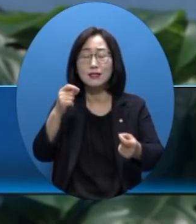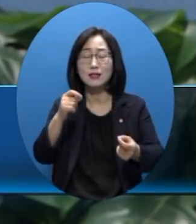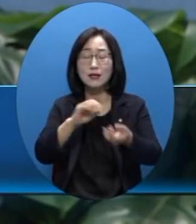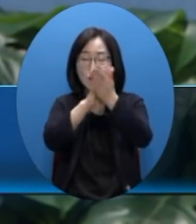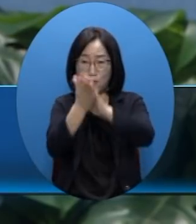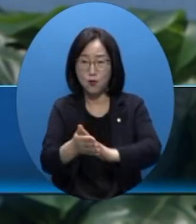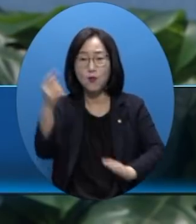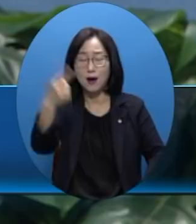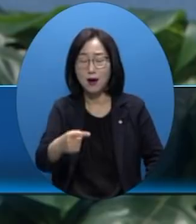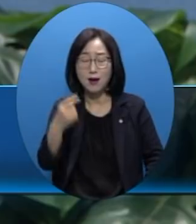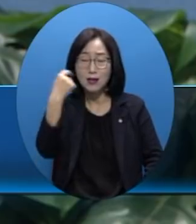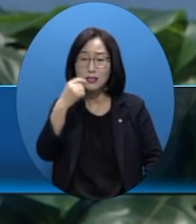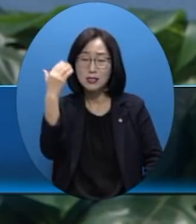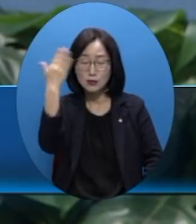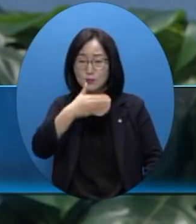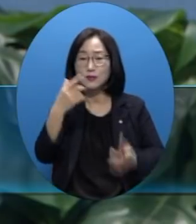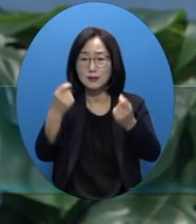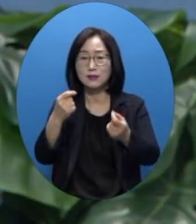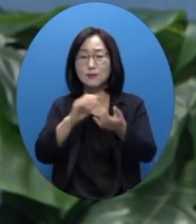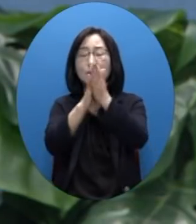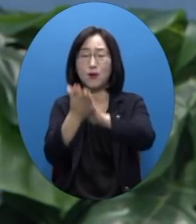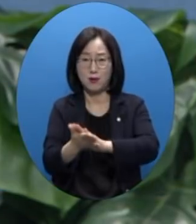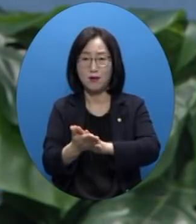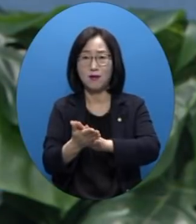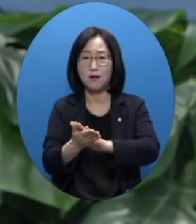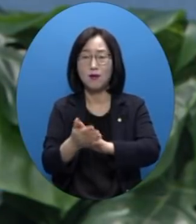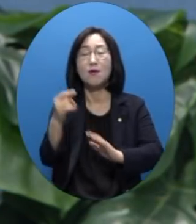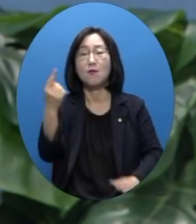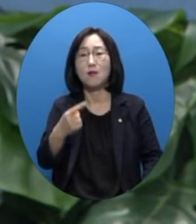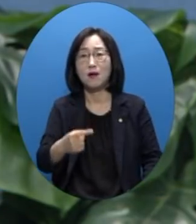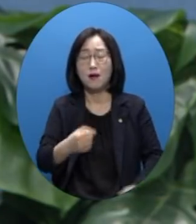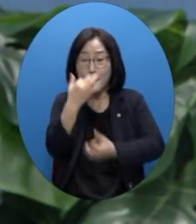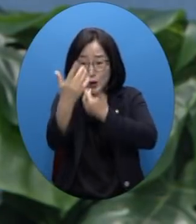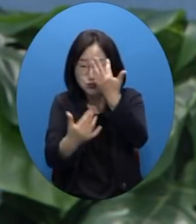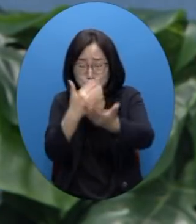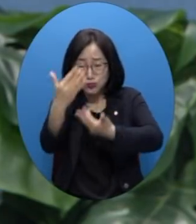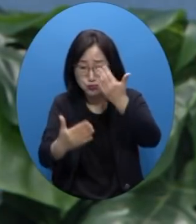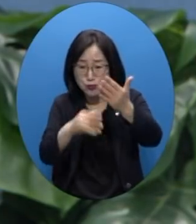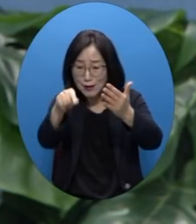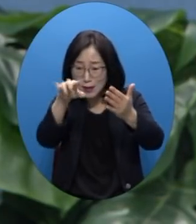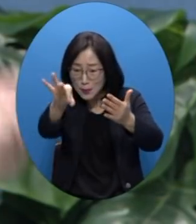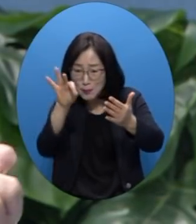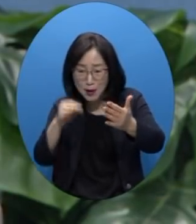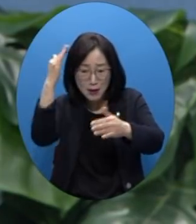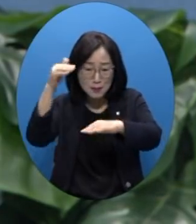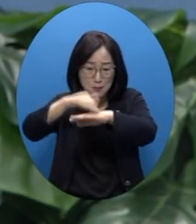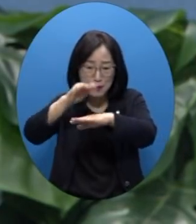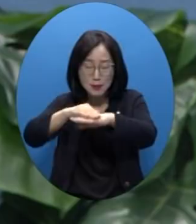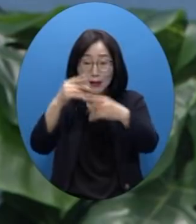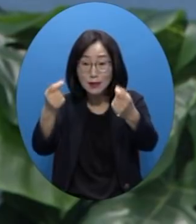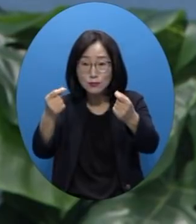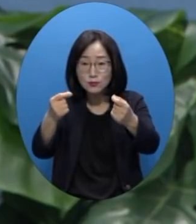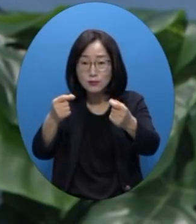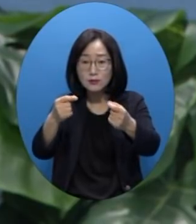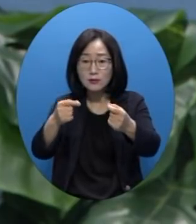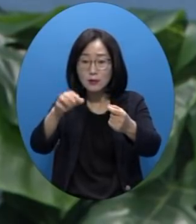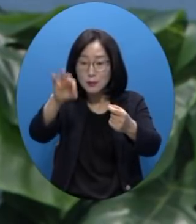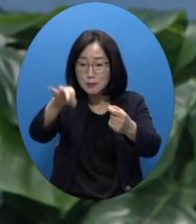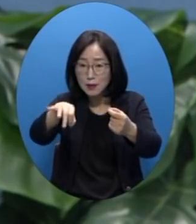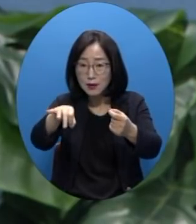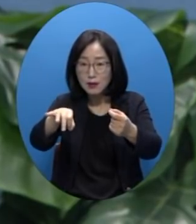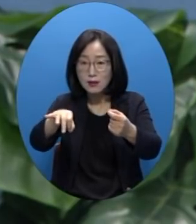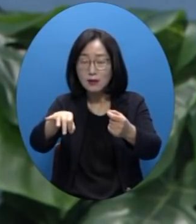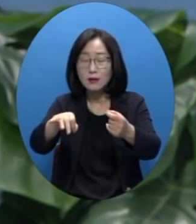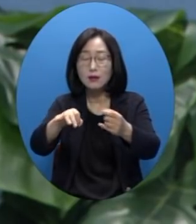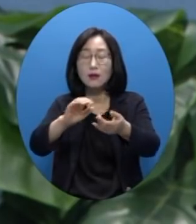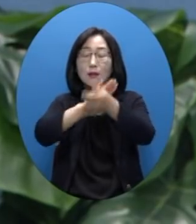나오리라. 순금같이 되어 나오리라. 불에서 꺼낸 그슬리나무 같은 보잘것없는 존재가 예수님 안에서